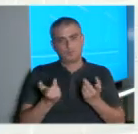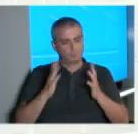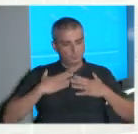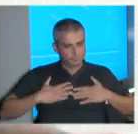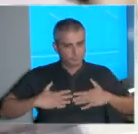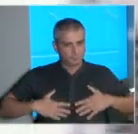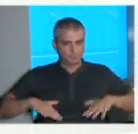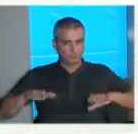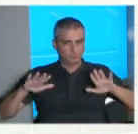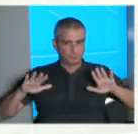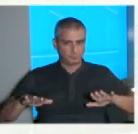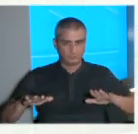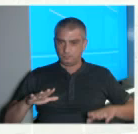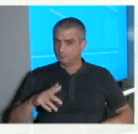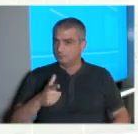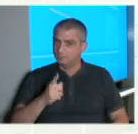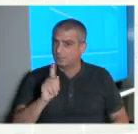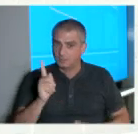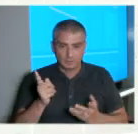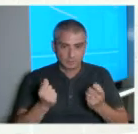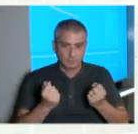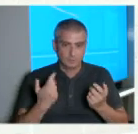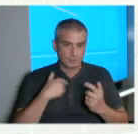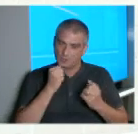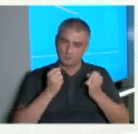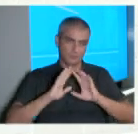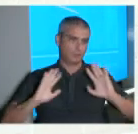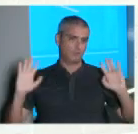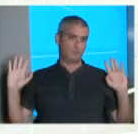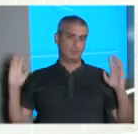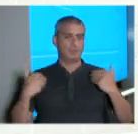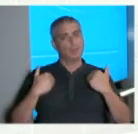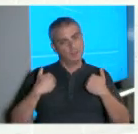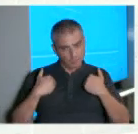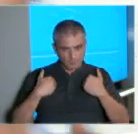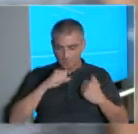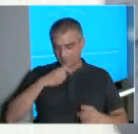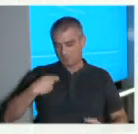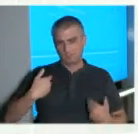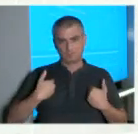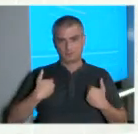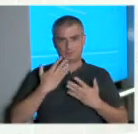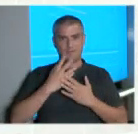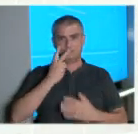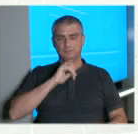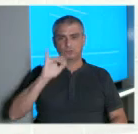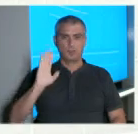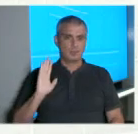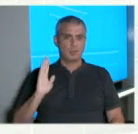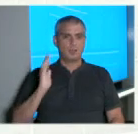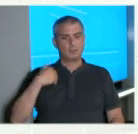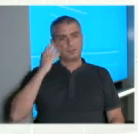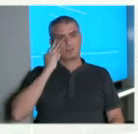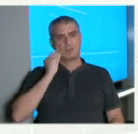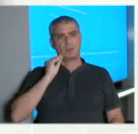תרגיעו, אם זה באותו. דרך אגב, לי אין רכב, אני רוצה שום רכב. אני פנסיונר כבר 20 שנה,